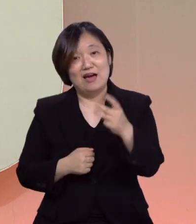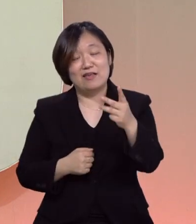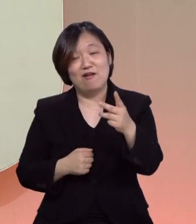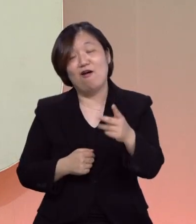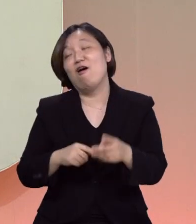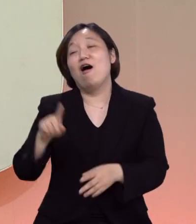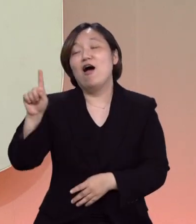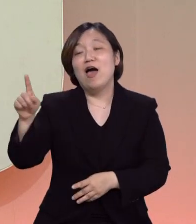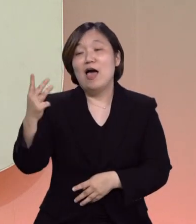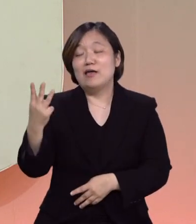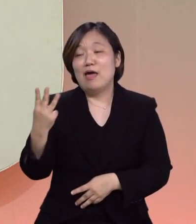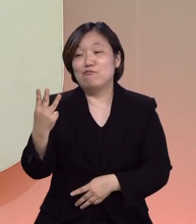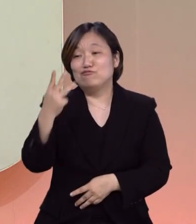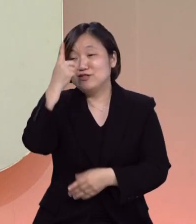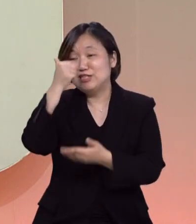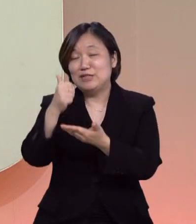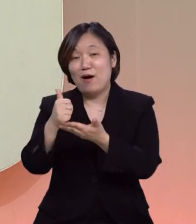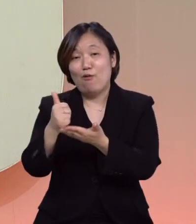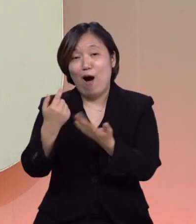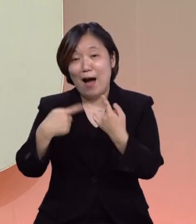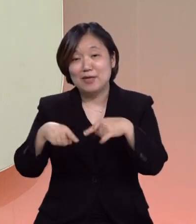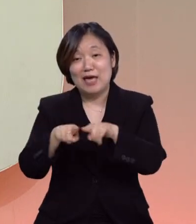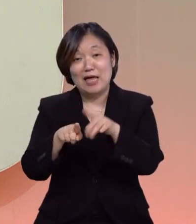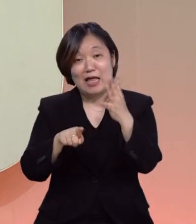이제 성전함으로 오르는데